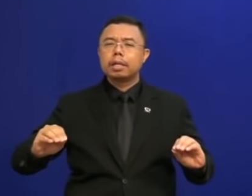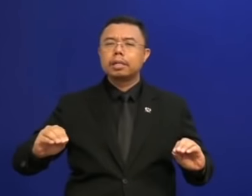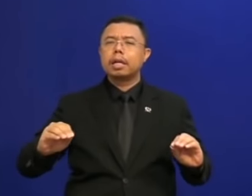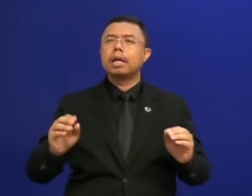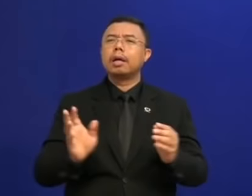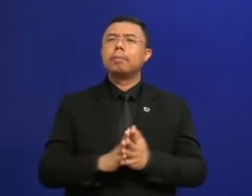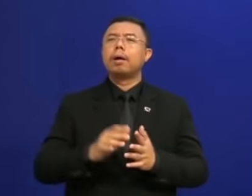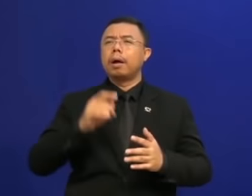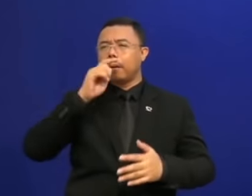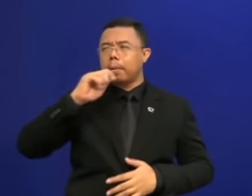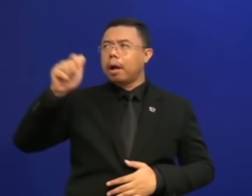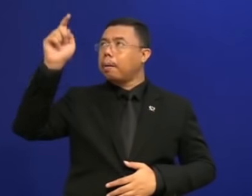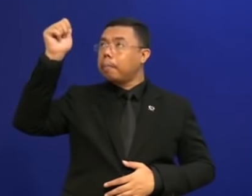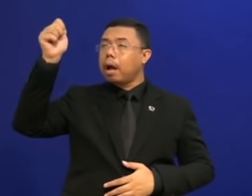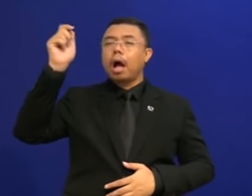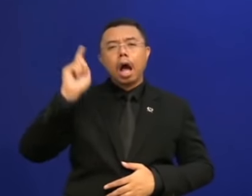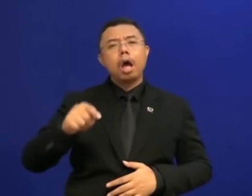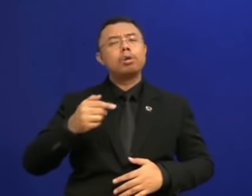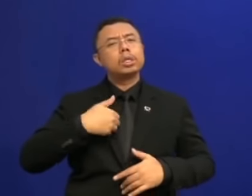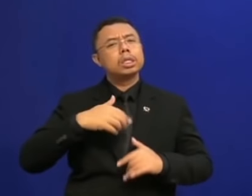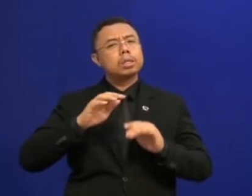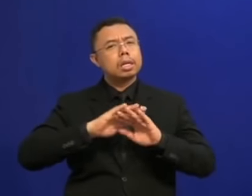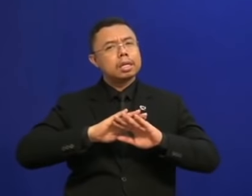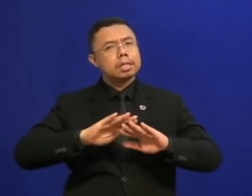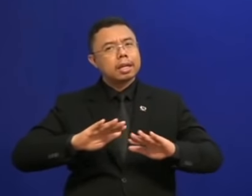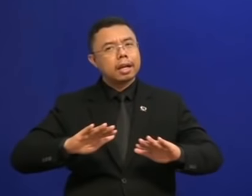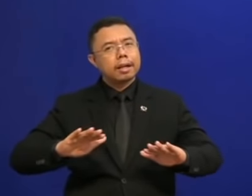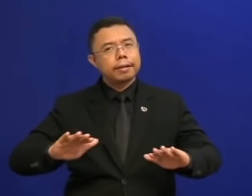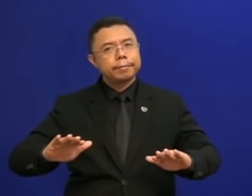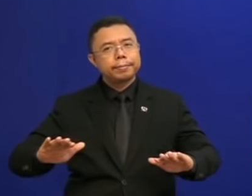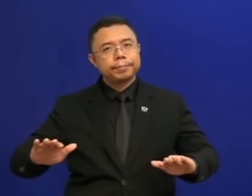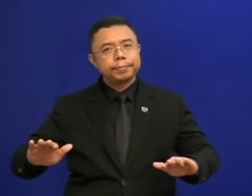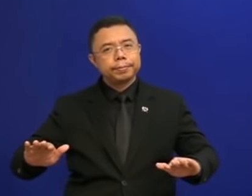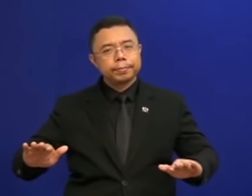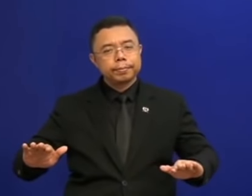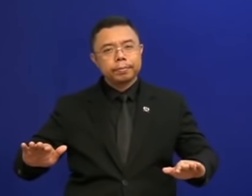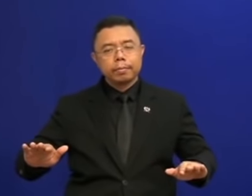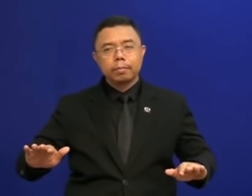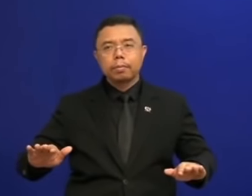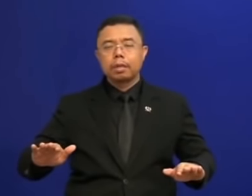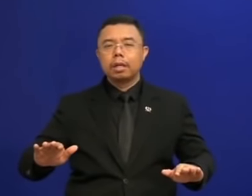Pekerjaan Bapa harus kutunaikan,